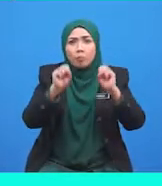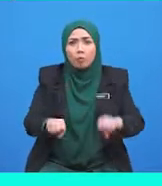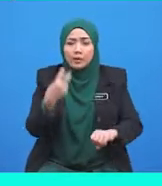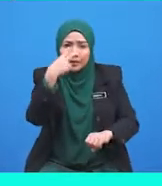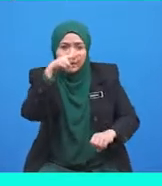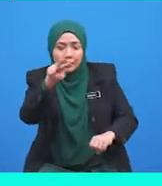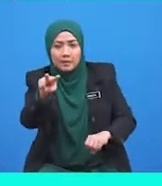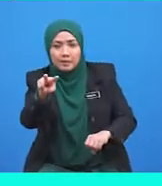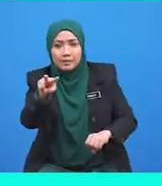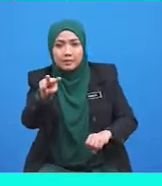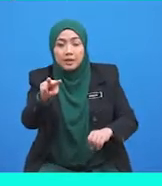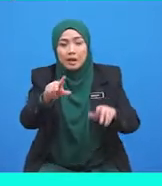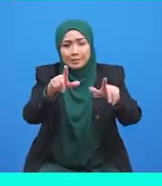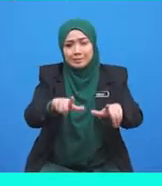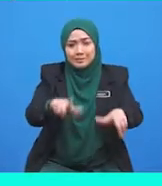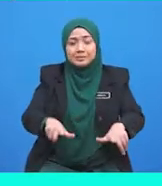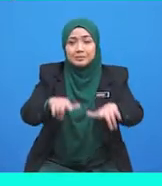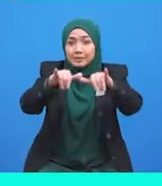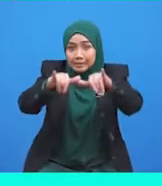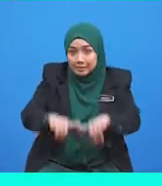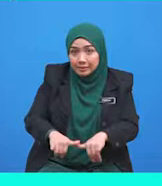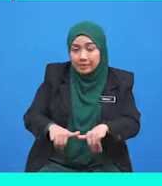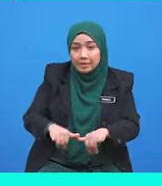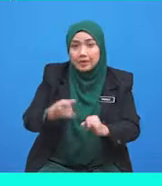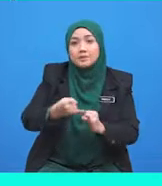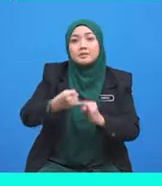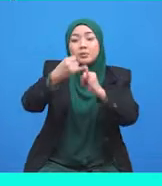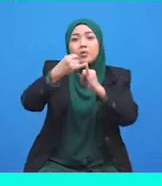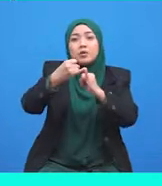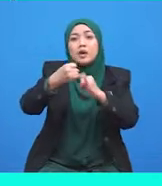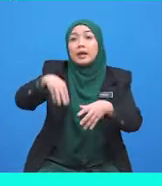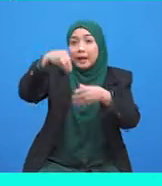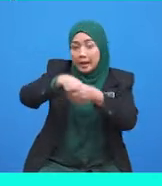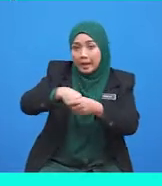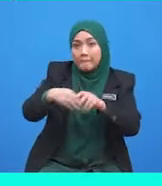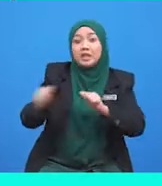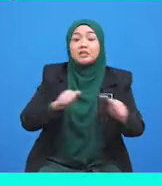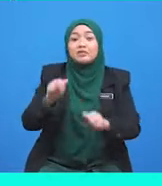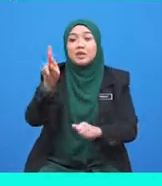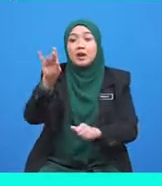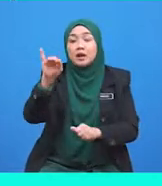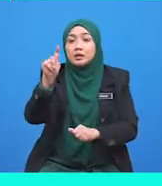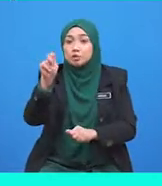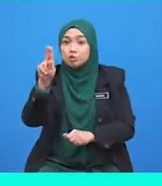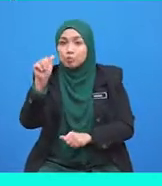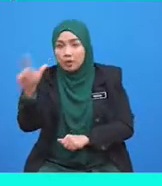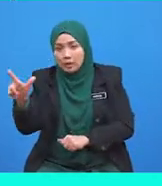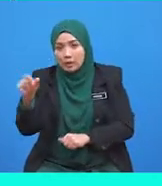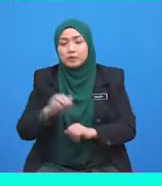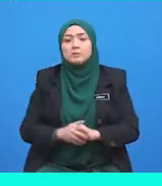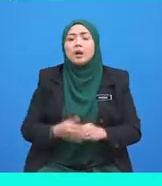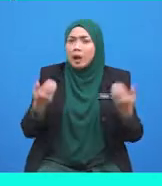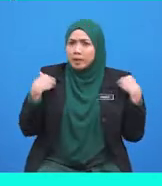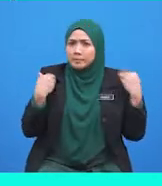menampakkan kedudukan istimewa seseorang melalui upacara ritual. Buat pengetahuan murid-murid,